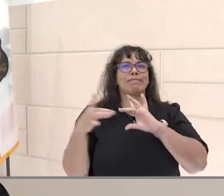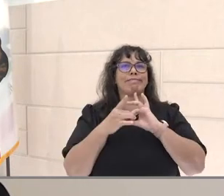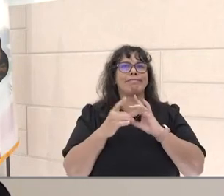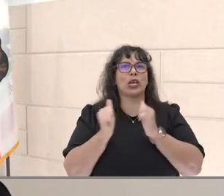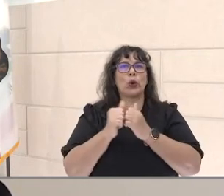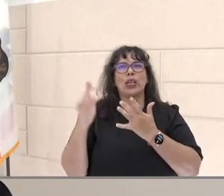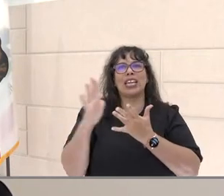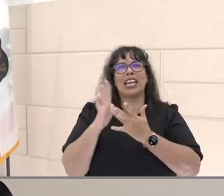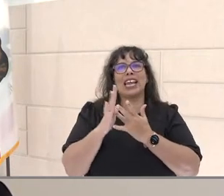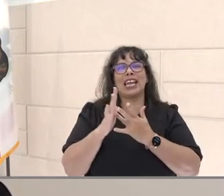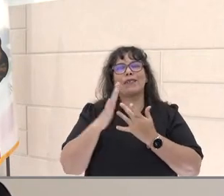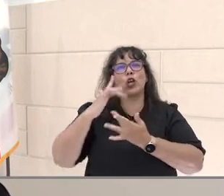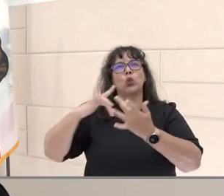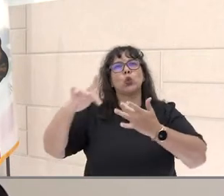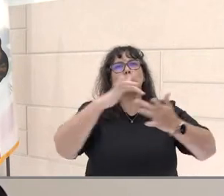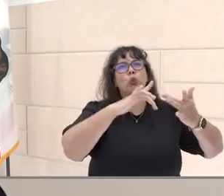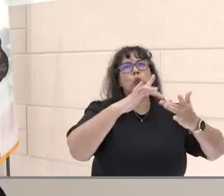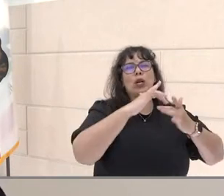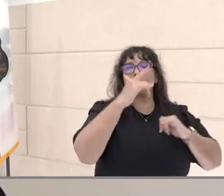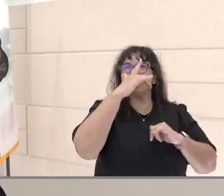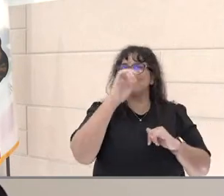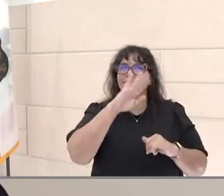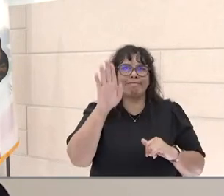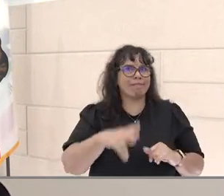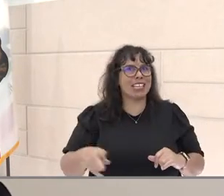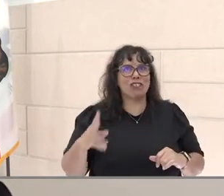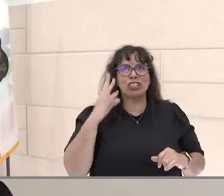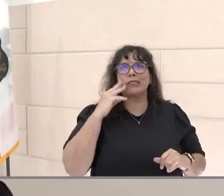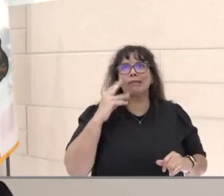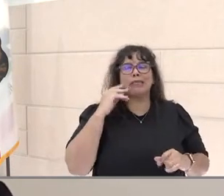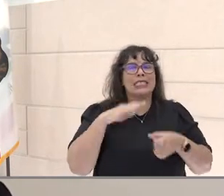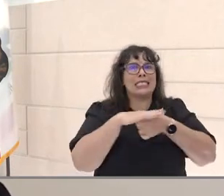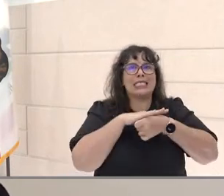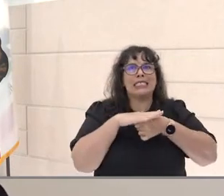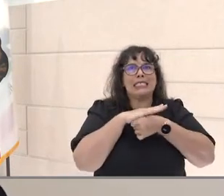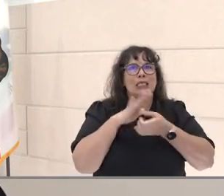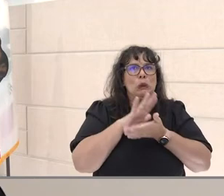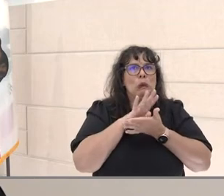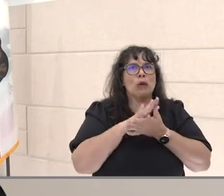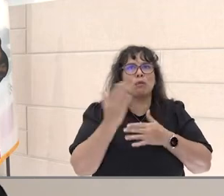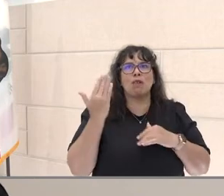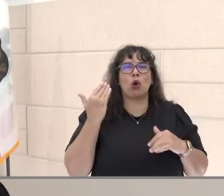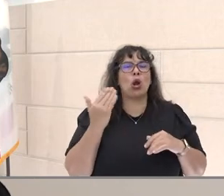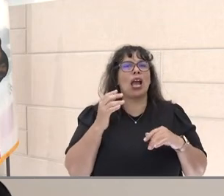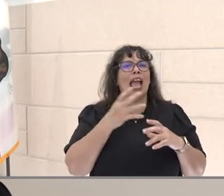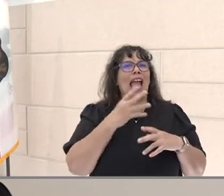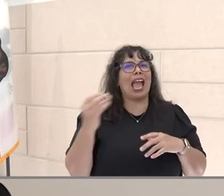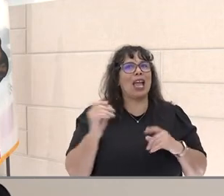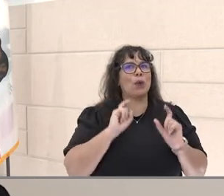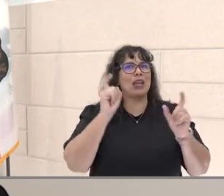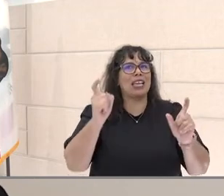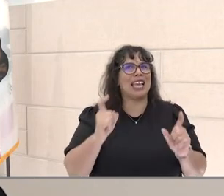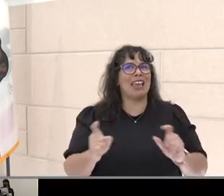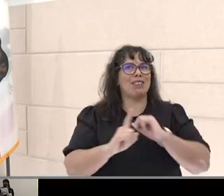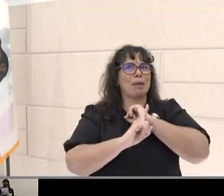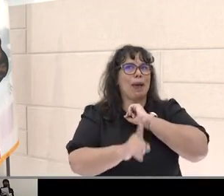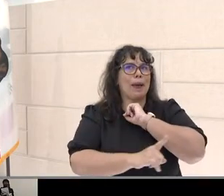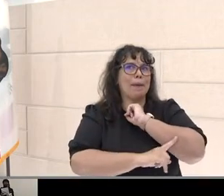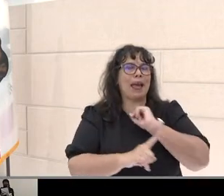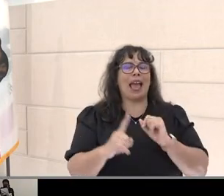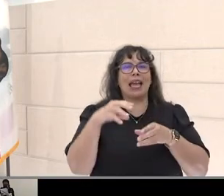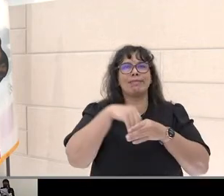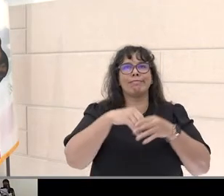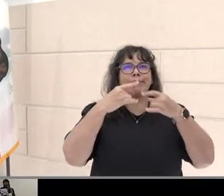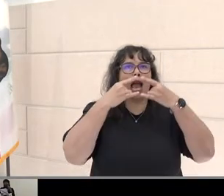ได้ยังบานทเวปีพายยังเทวปฏิสวากุมจมพุสถานตีประบุนได้มันครอบบ้านโจสล